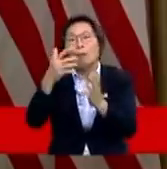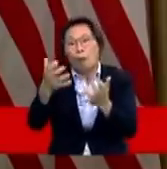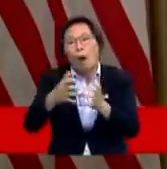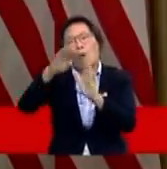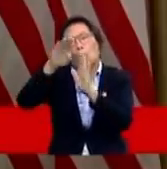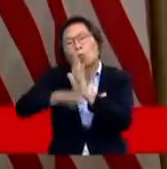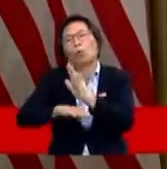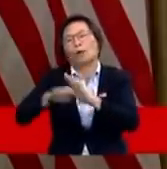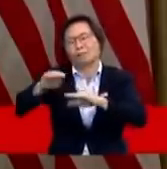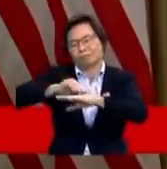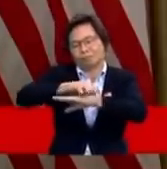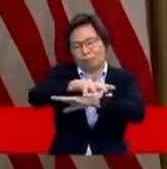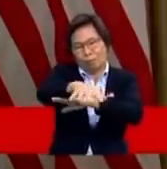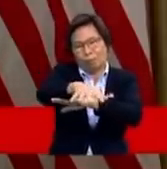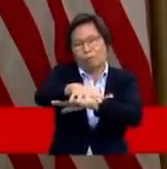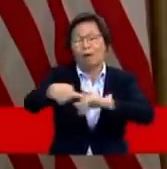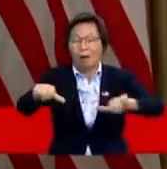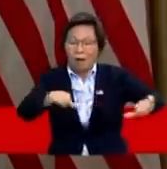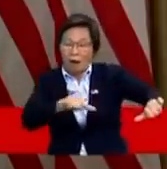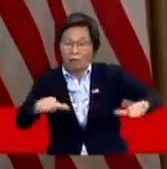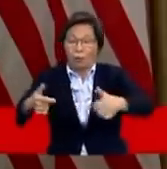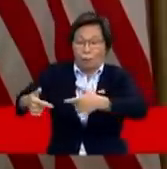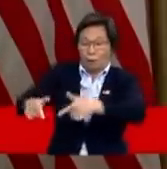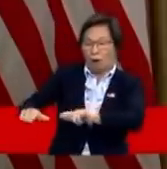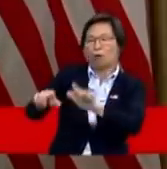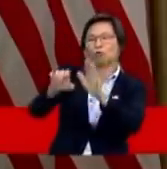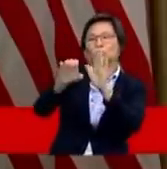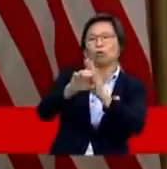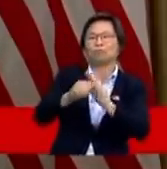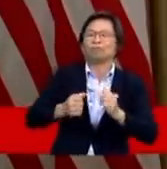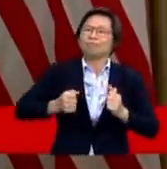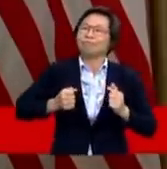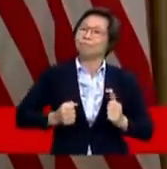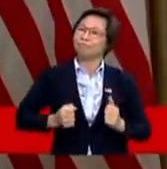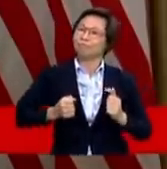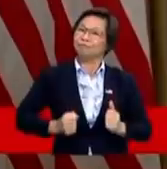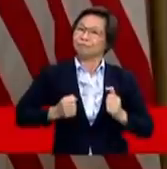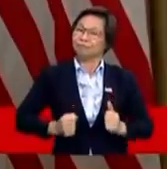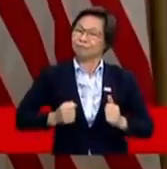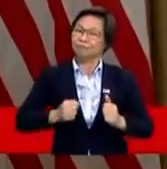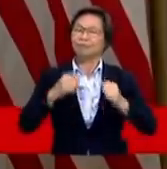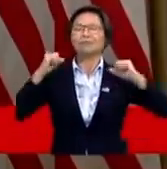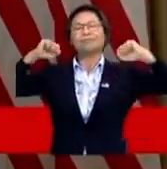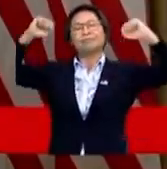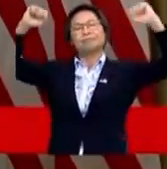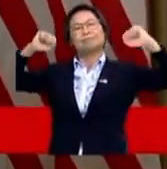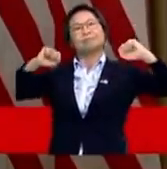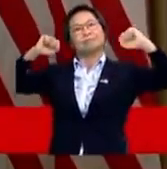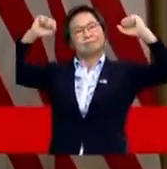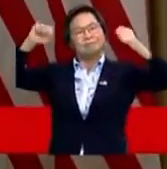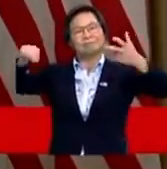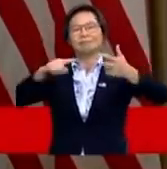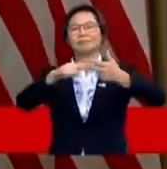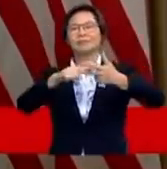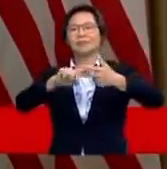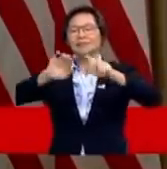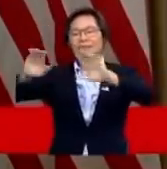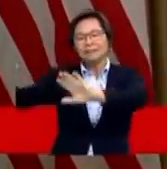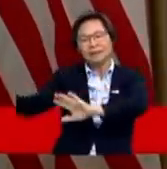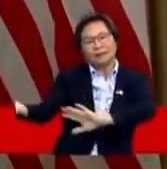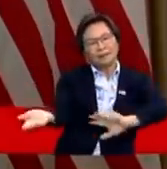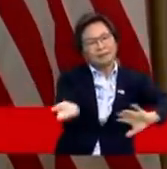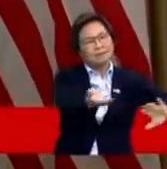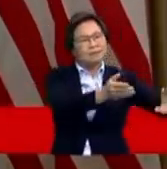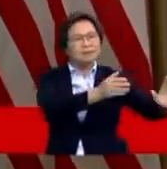Activity yang dibenarkan adalah seperti jogging senaman Taichi